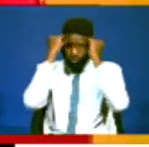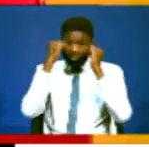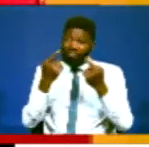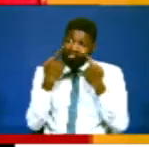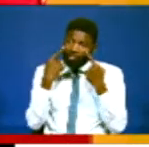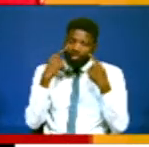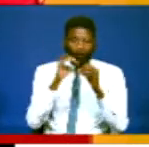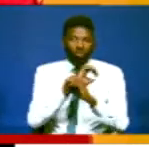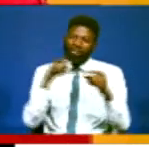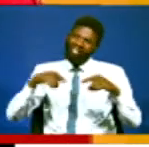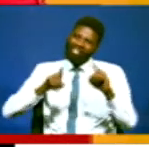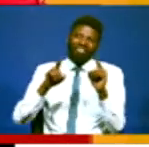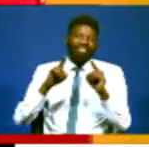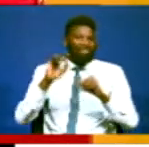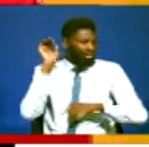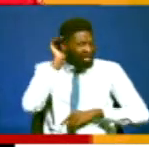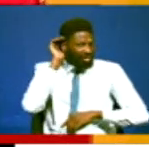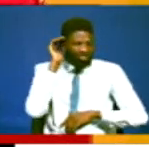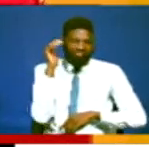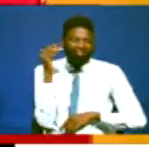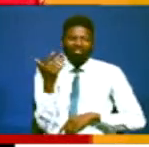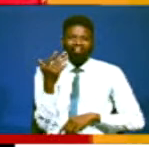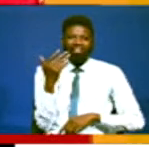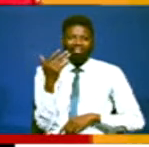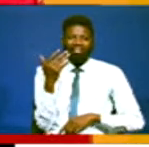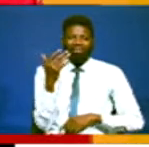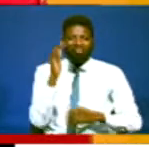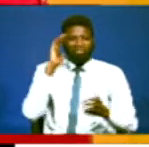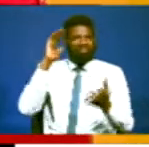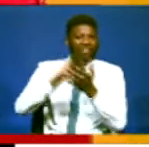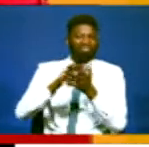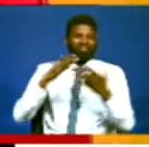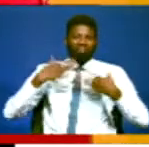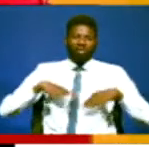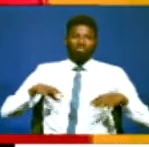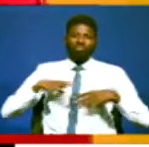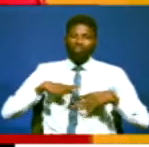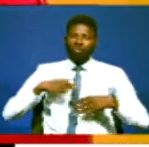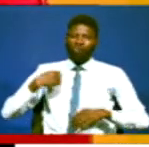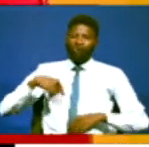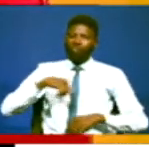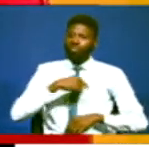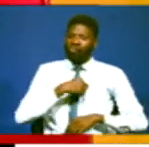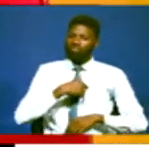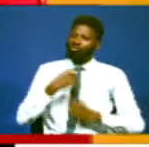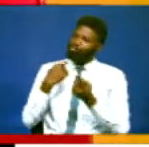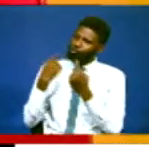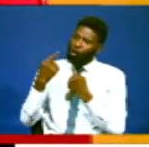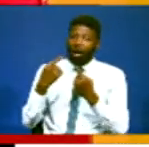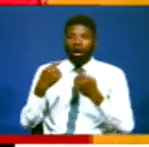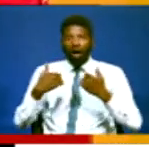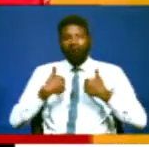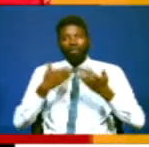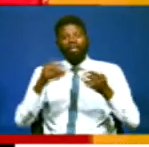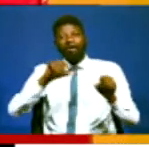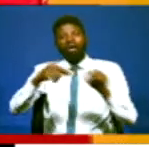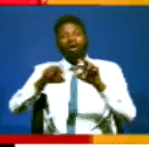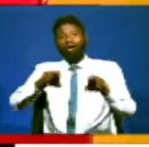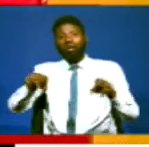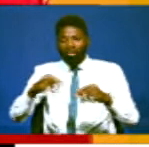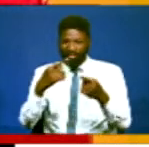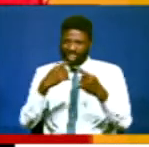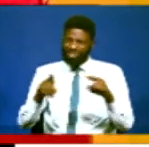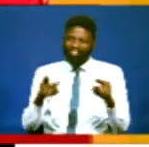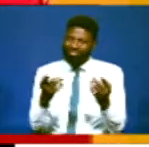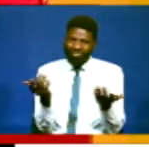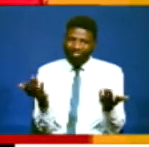kuamini wale ambao ni walezi sisi, ambao tunataja mambo ambayo wale watoto hawayaoni. Na kwa kufanya hivyo tunawaathiri